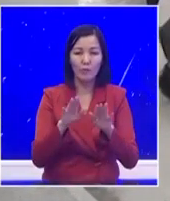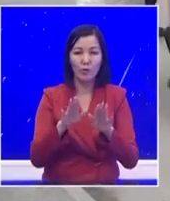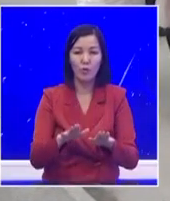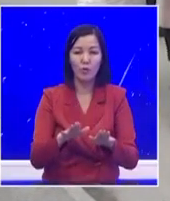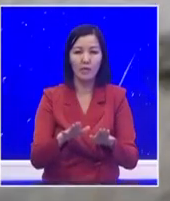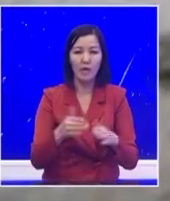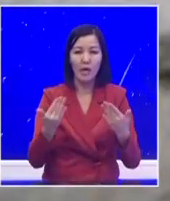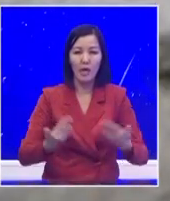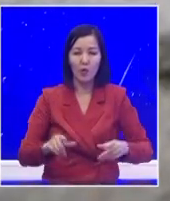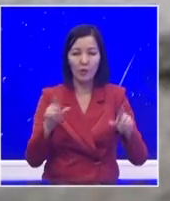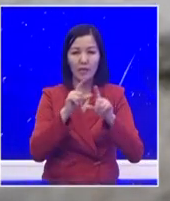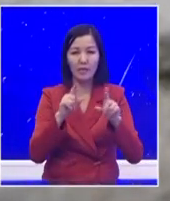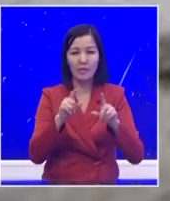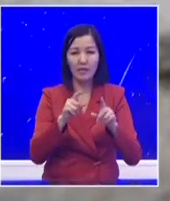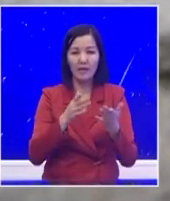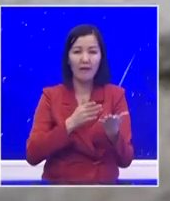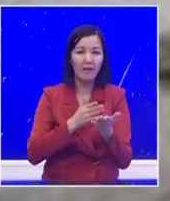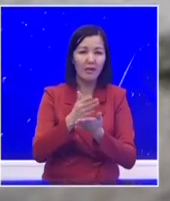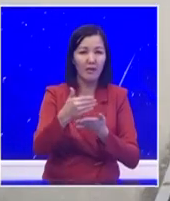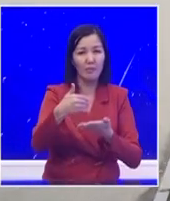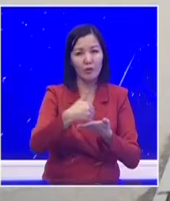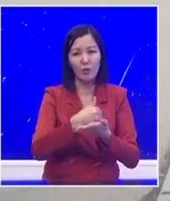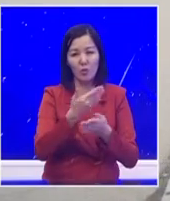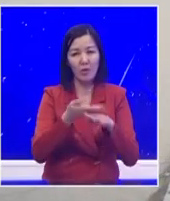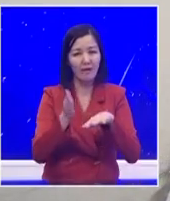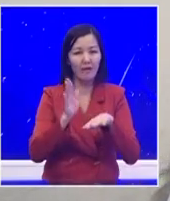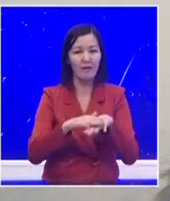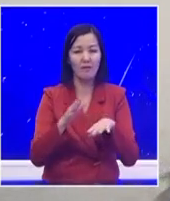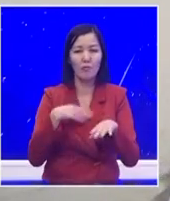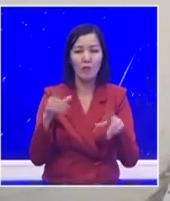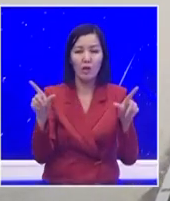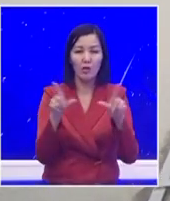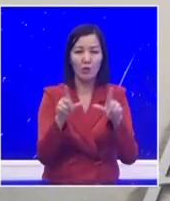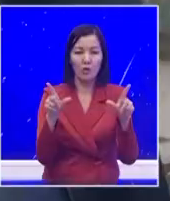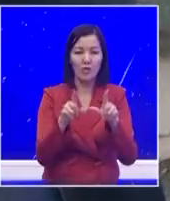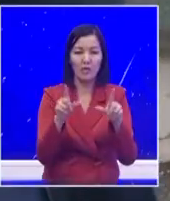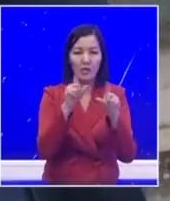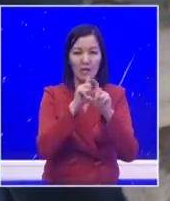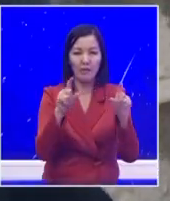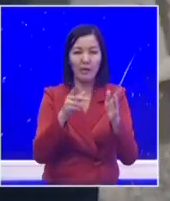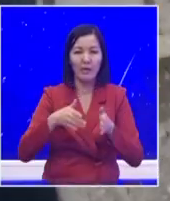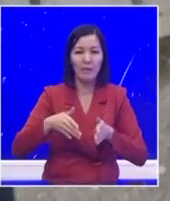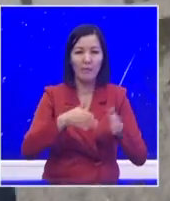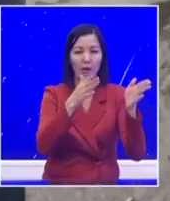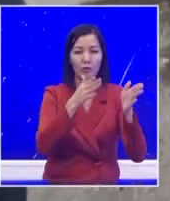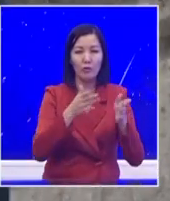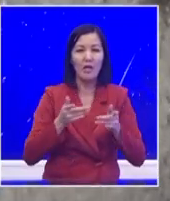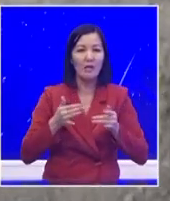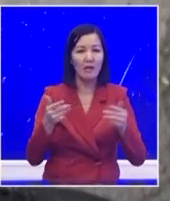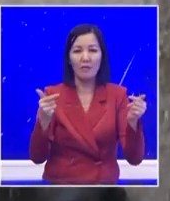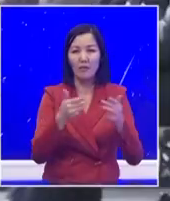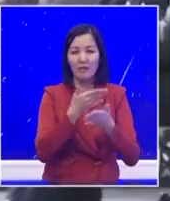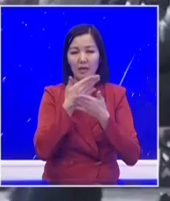шаһардағы әлеуметтік нысандарға кіріп шығу мүмкін болмай тұр. Көптеген жеке дүкендер мен ғимараттардың пандустары талапқа сай